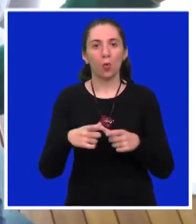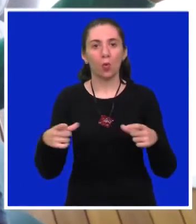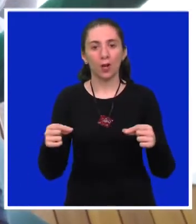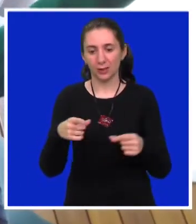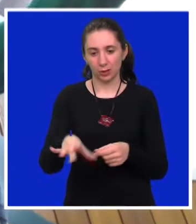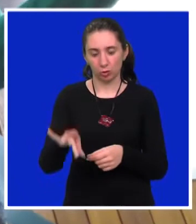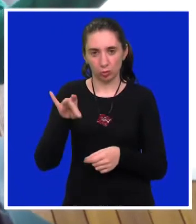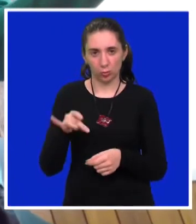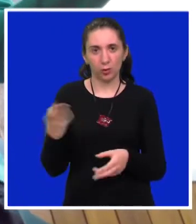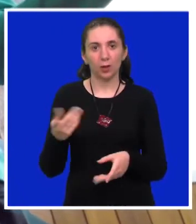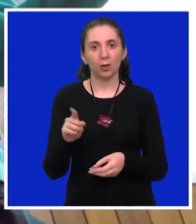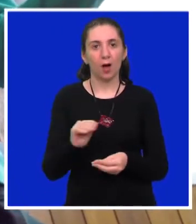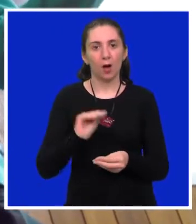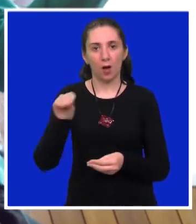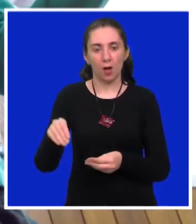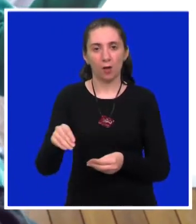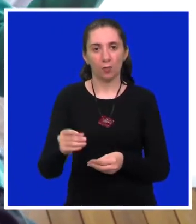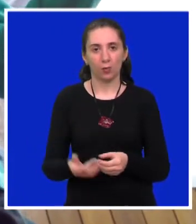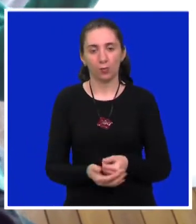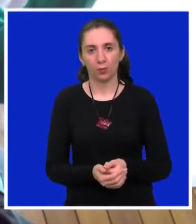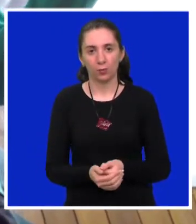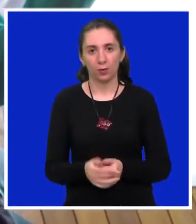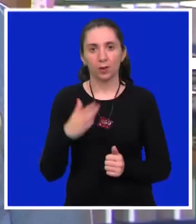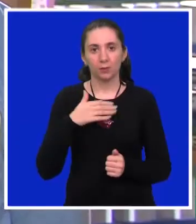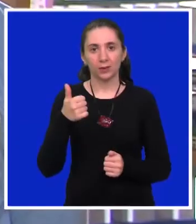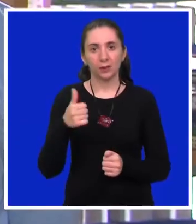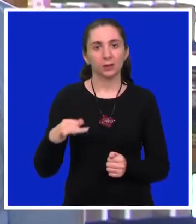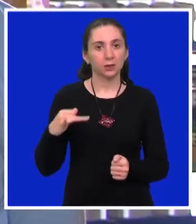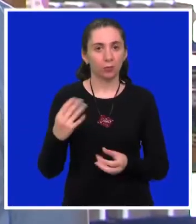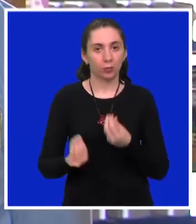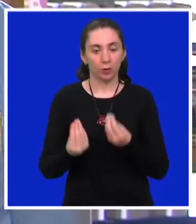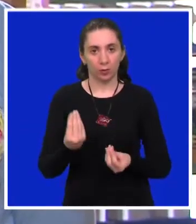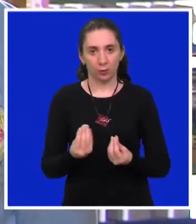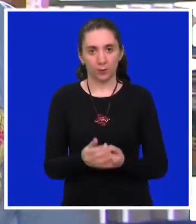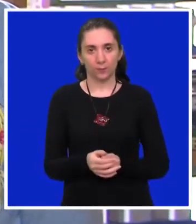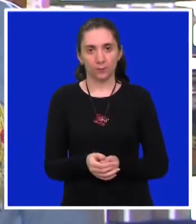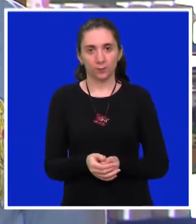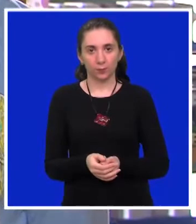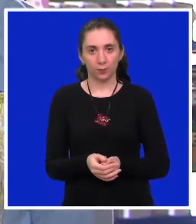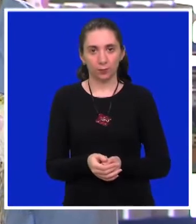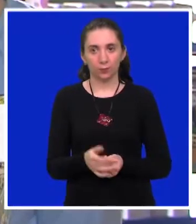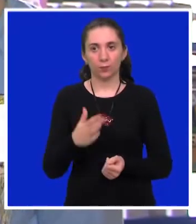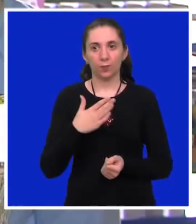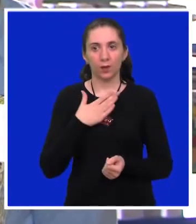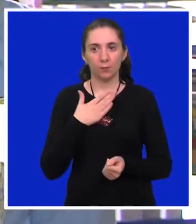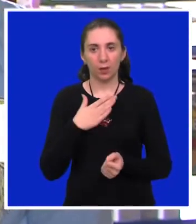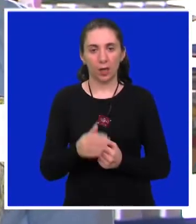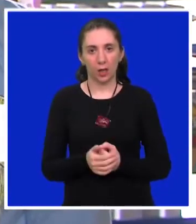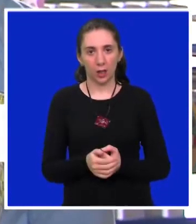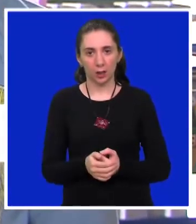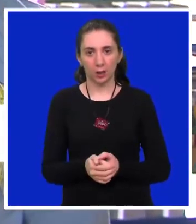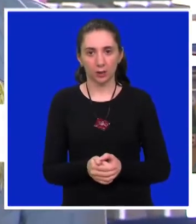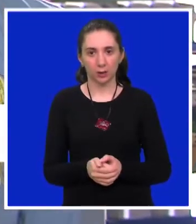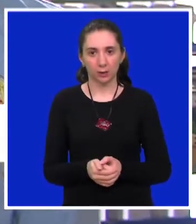si listiće izvukla i kamo si ih onda reciklirala? Imali ste jednu zanimljivu igru? Imala